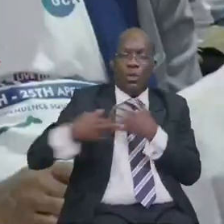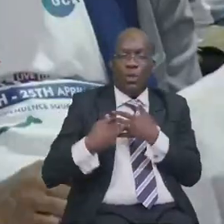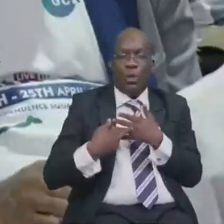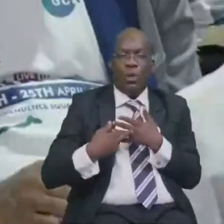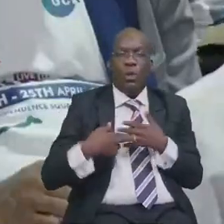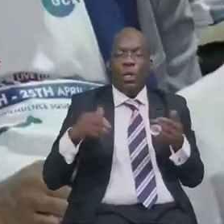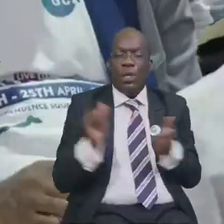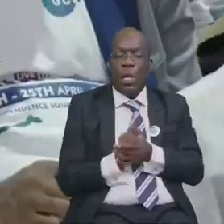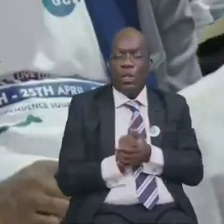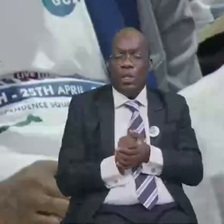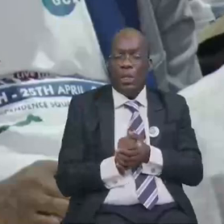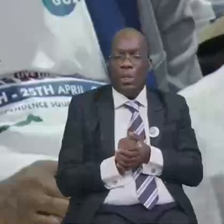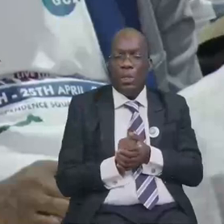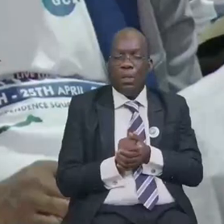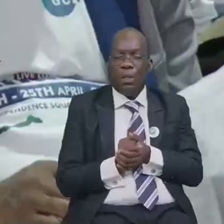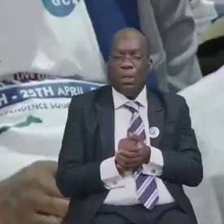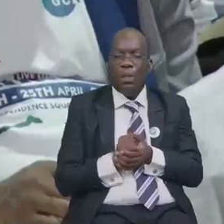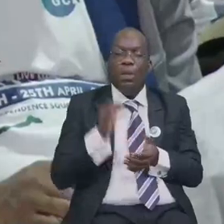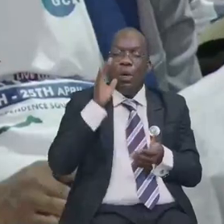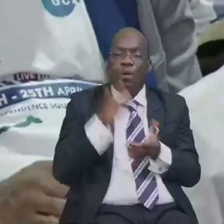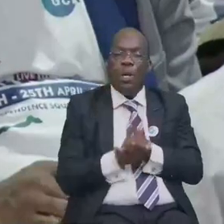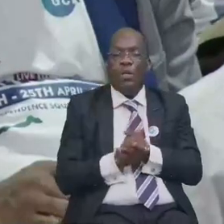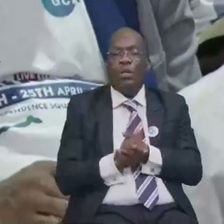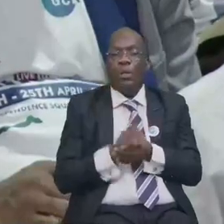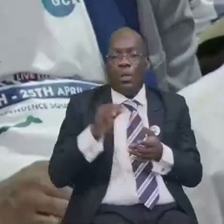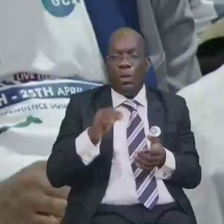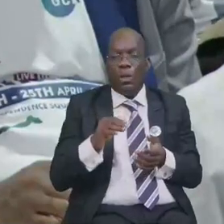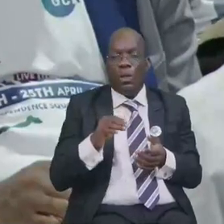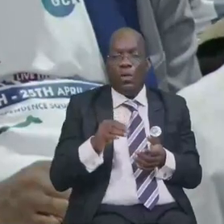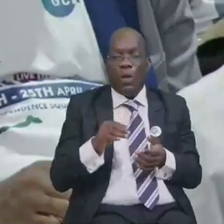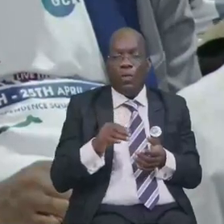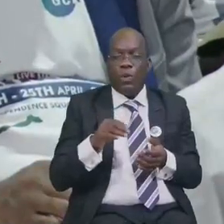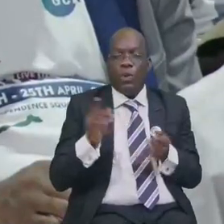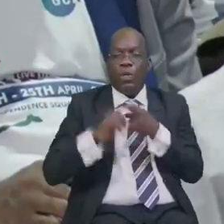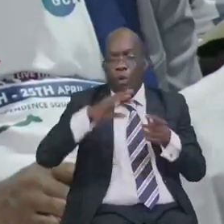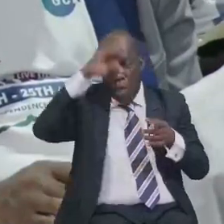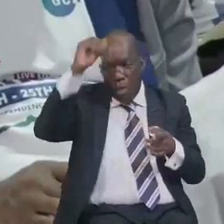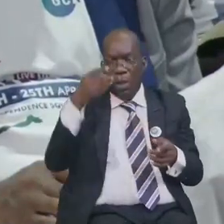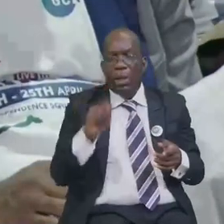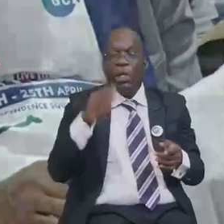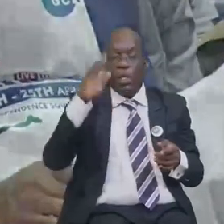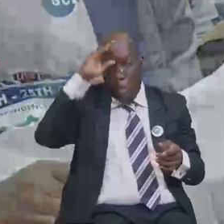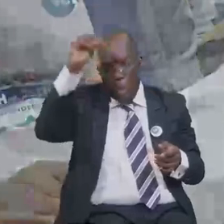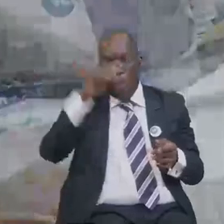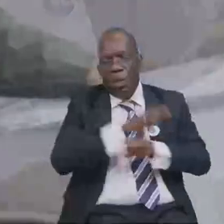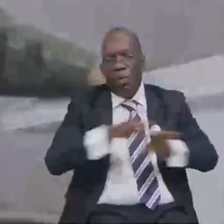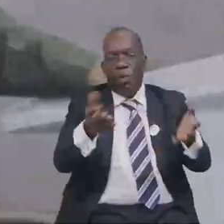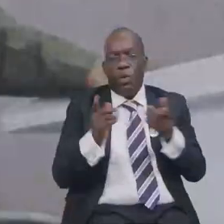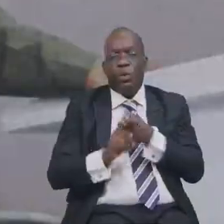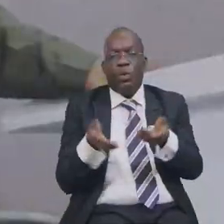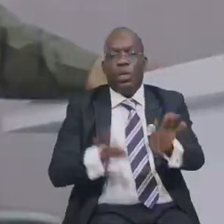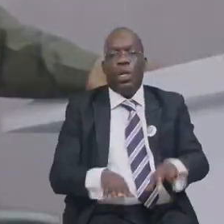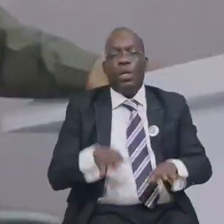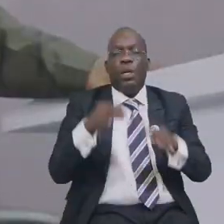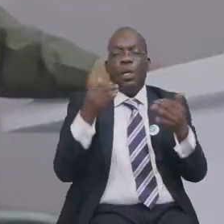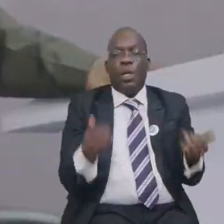Et Dieu dit, prends la femme, retourne cette femme, sinon tu mourras. L'homme ne voudra pas mourir, il ne voulait pas mourir. Tu ne mourras